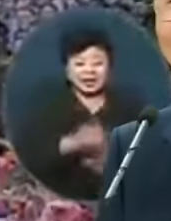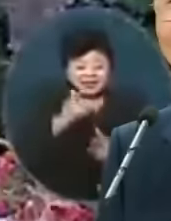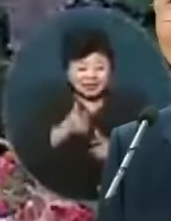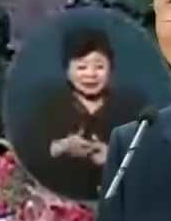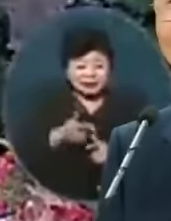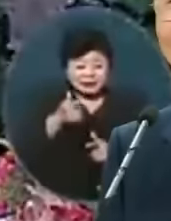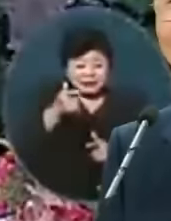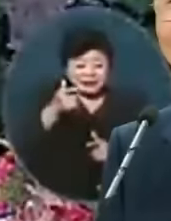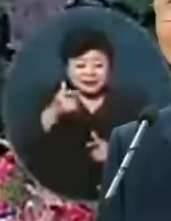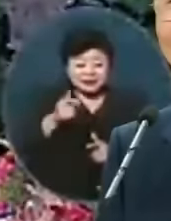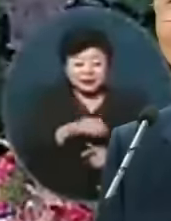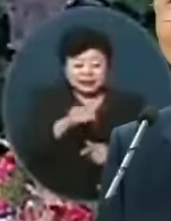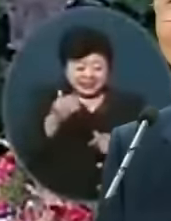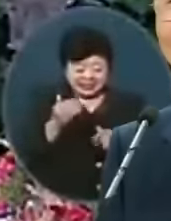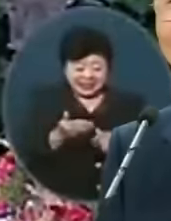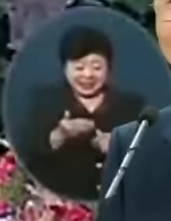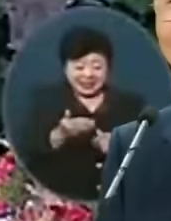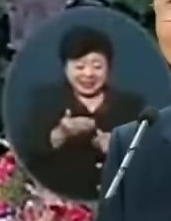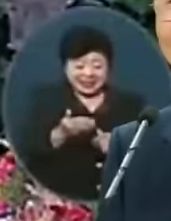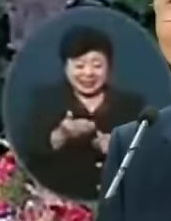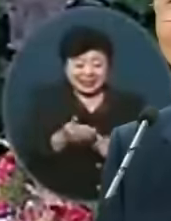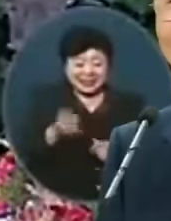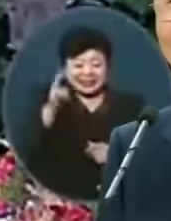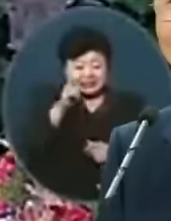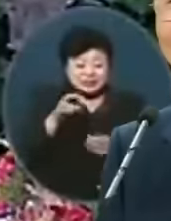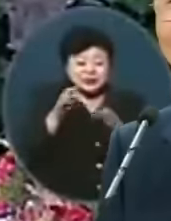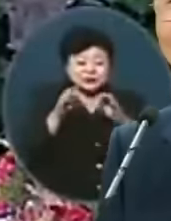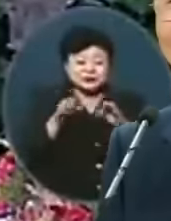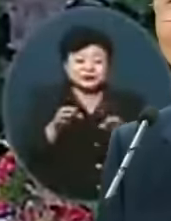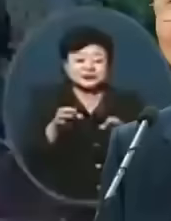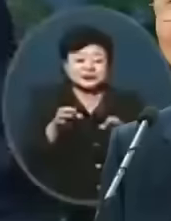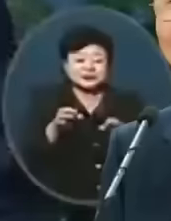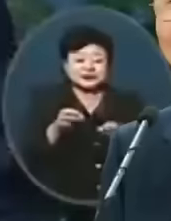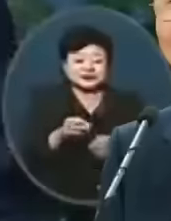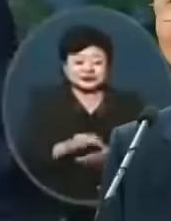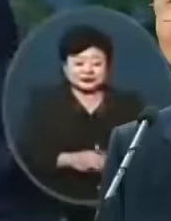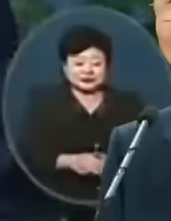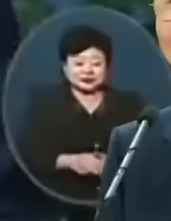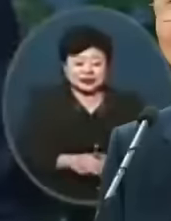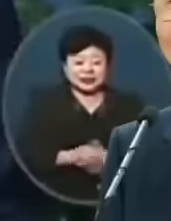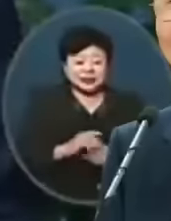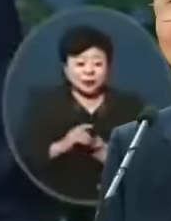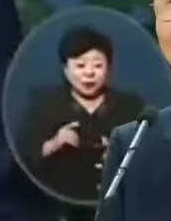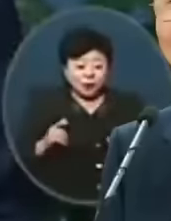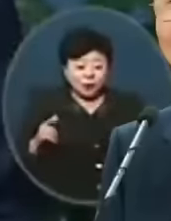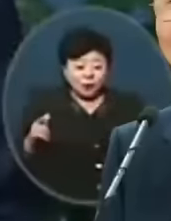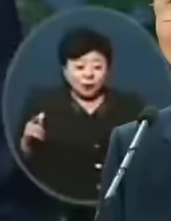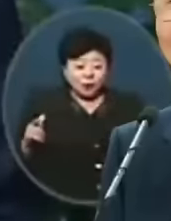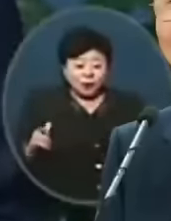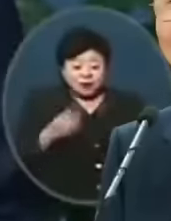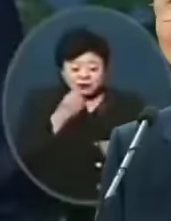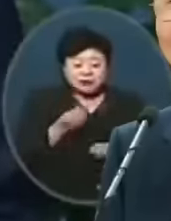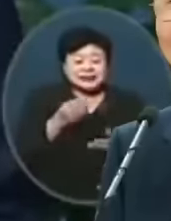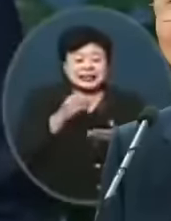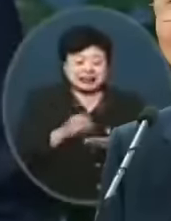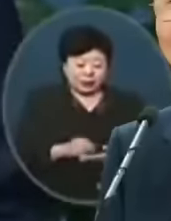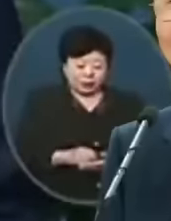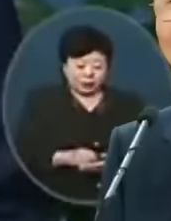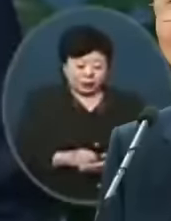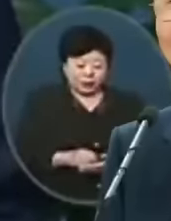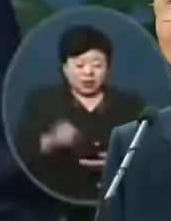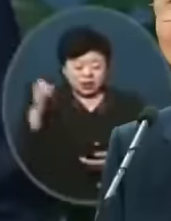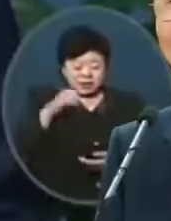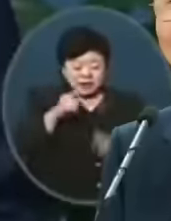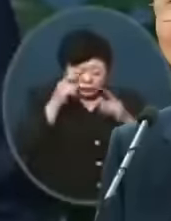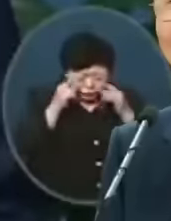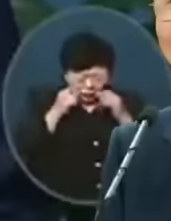예수님이 우리에게 찬송가나 부르라고 부른 것 아닙니다. 성찬을 떼고 그냥